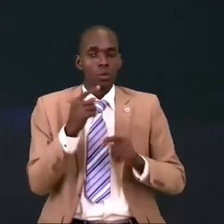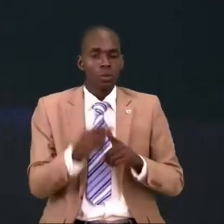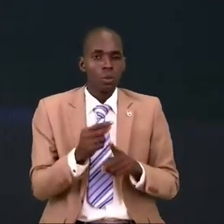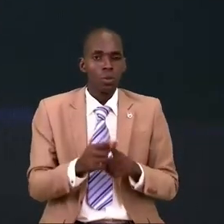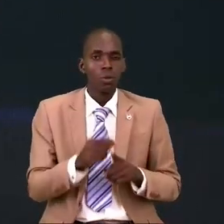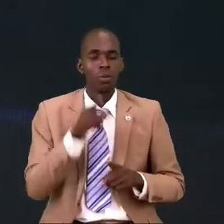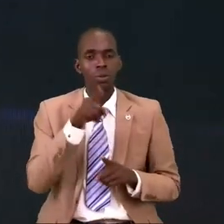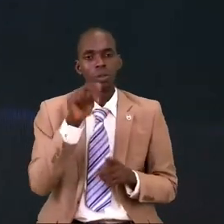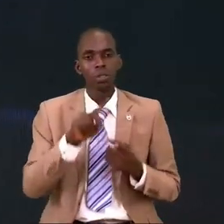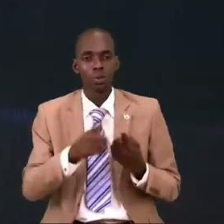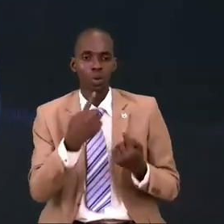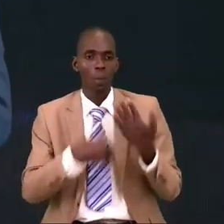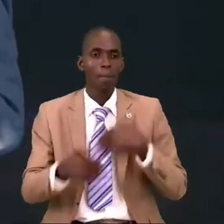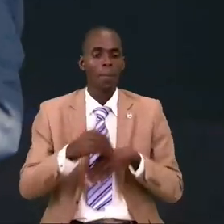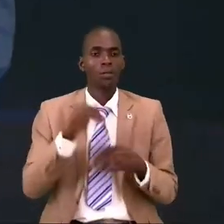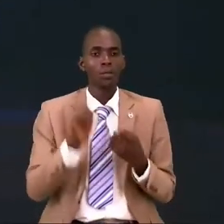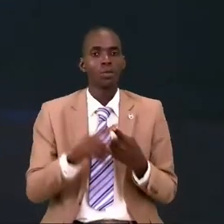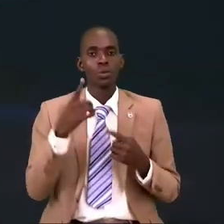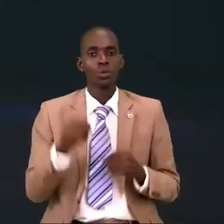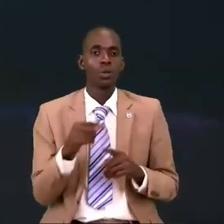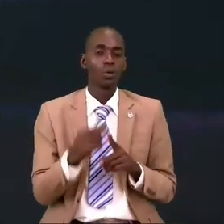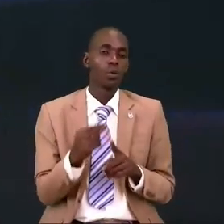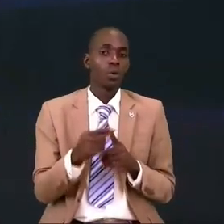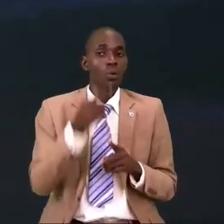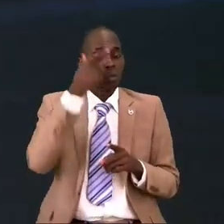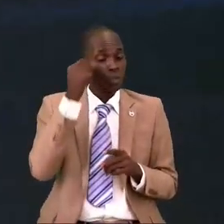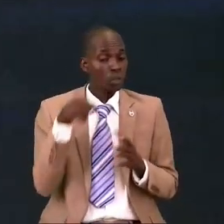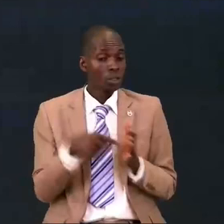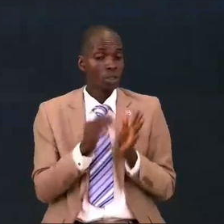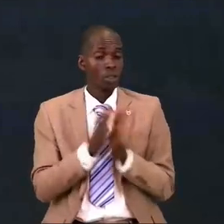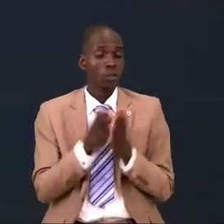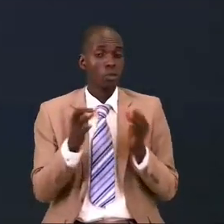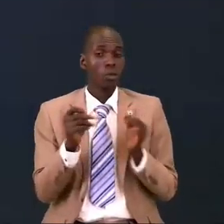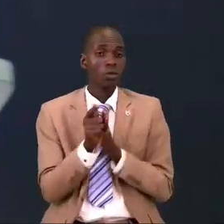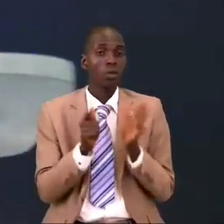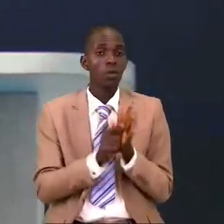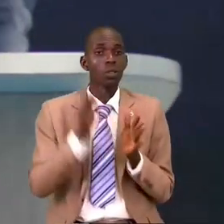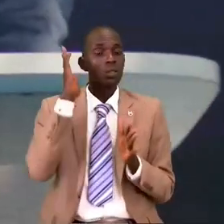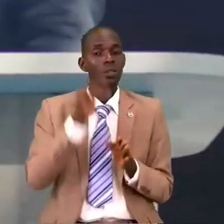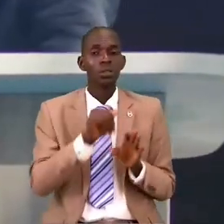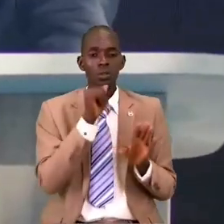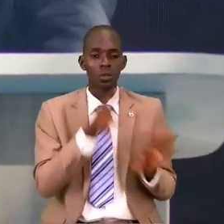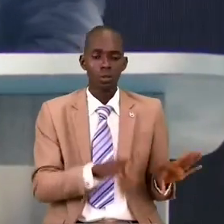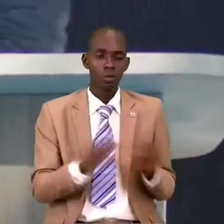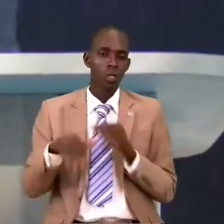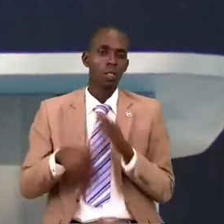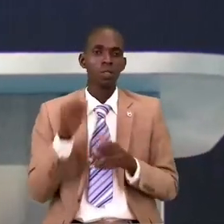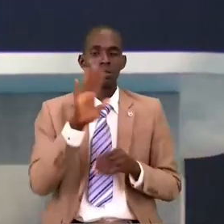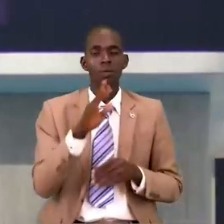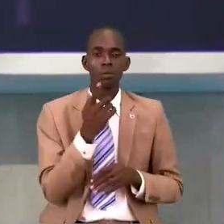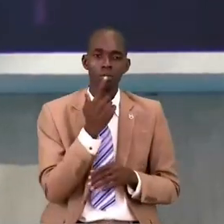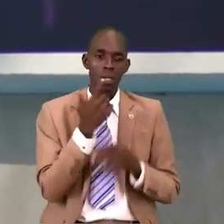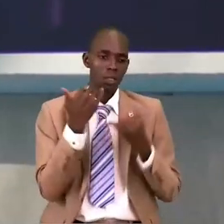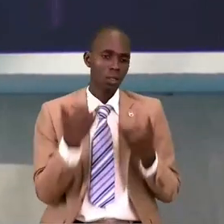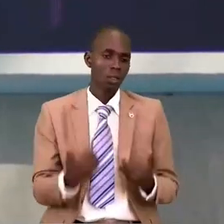ne s'éloignera point de ta bouche. Maintenant, de l'abondance du cœur, la bouche